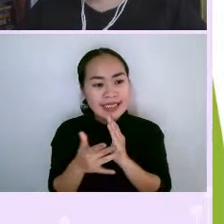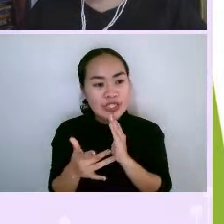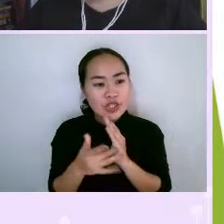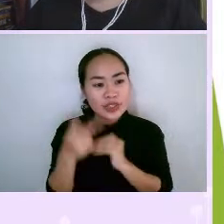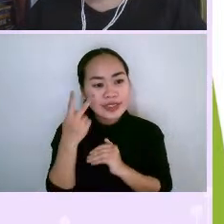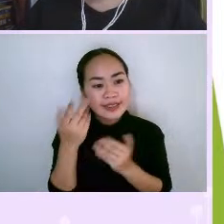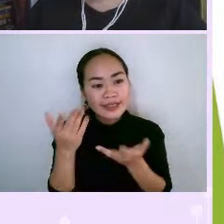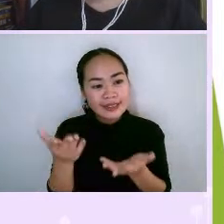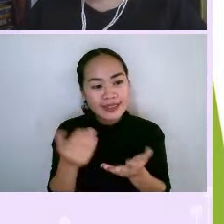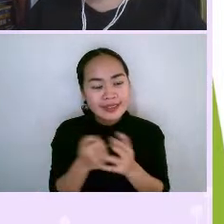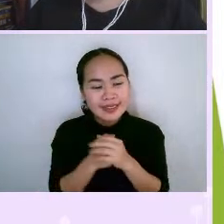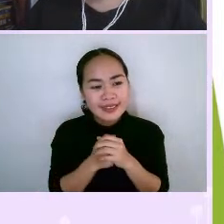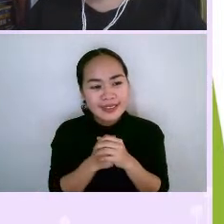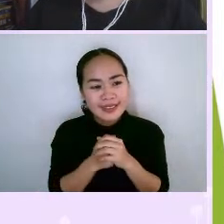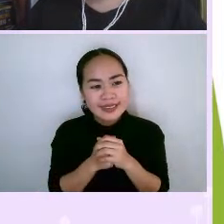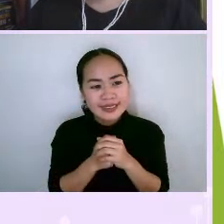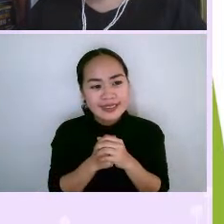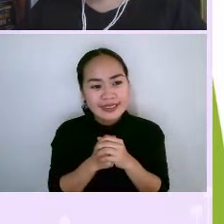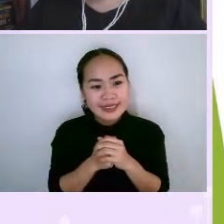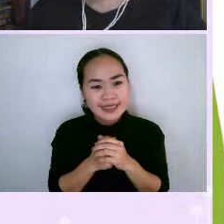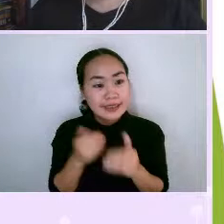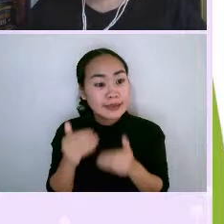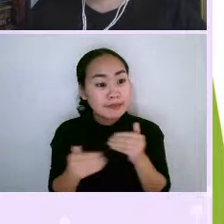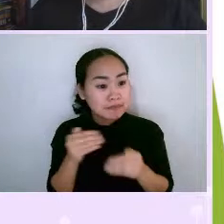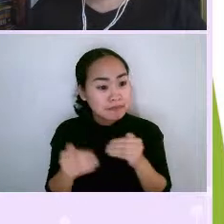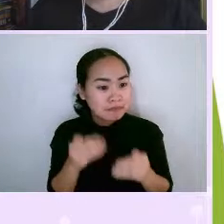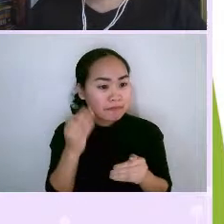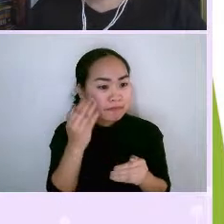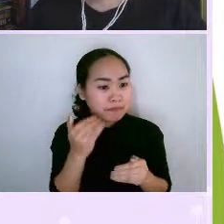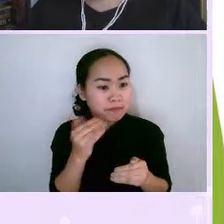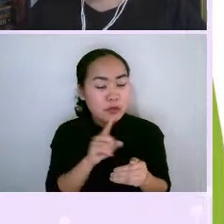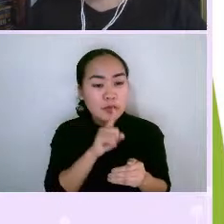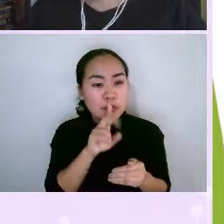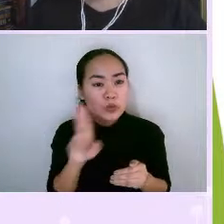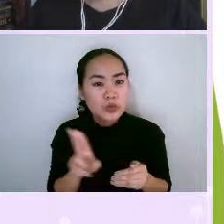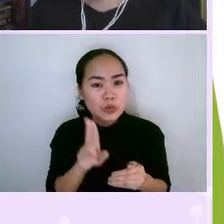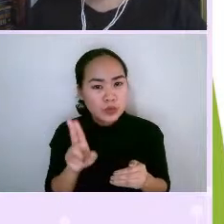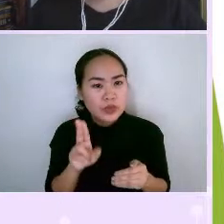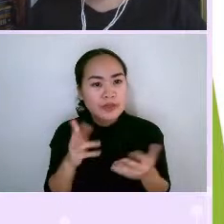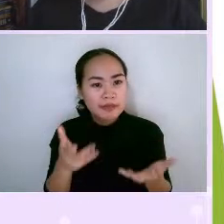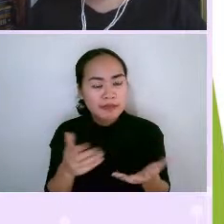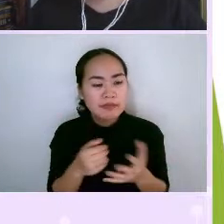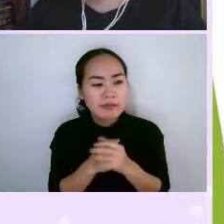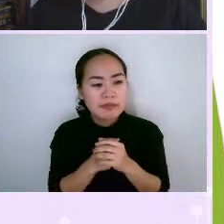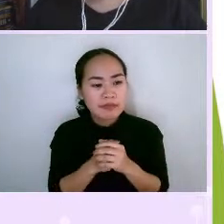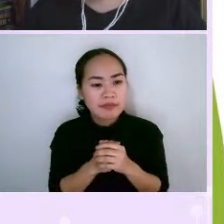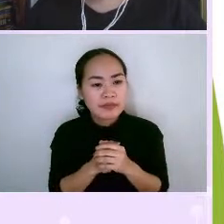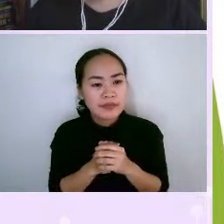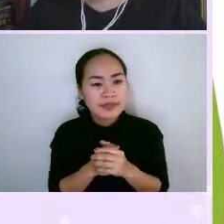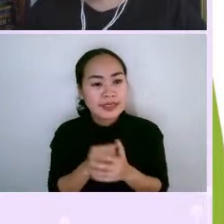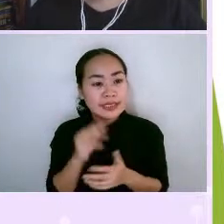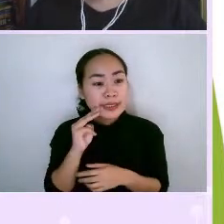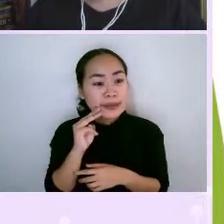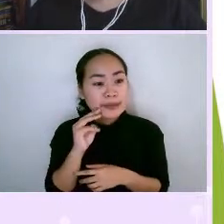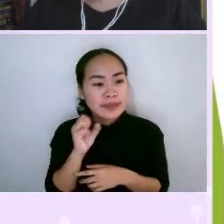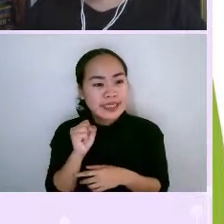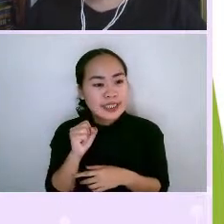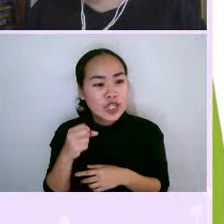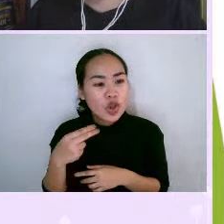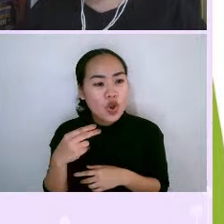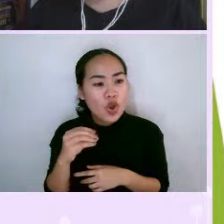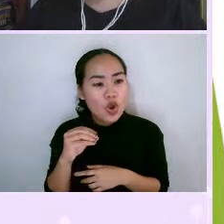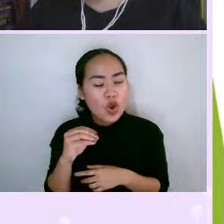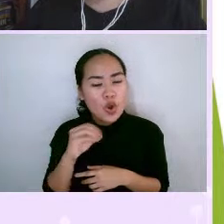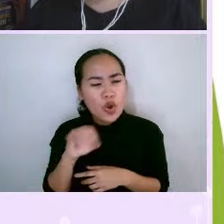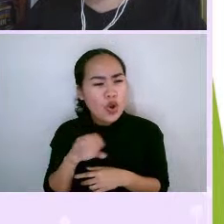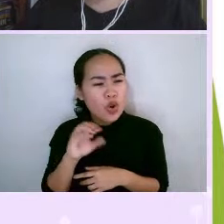ng na-develop ng ating Philmec. Ito po ay si Mrs. Hoson at ito po yung